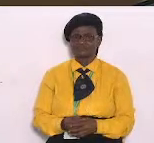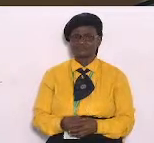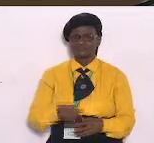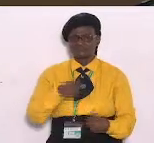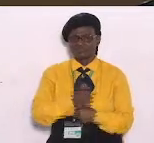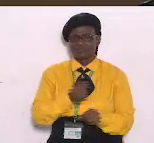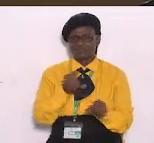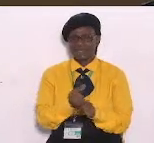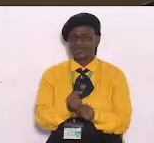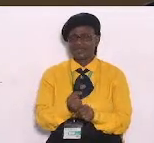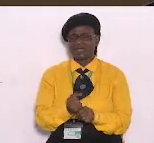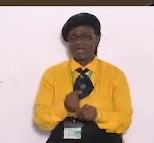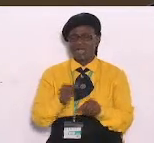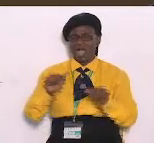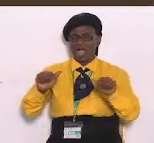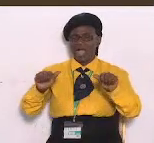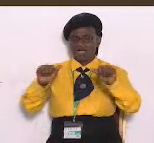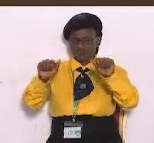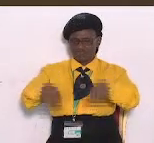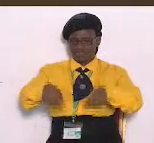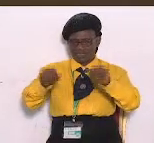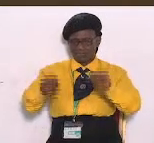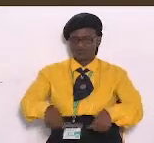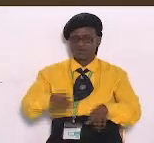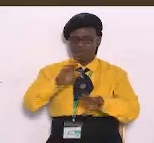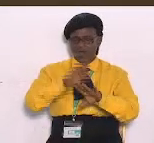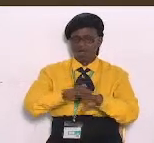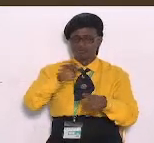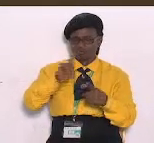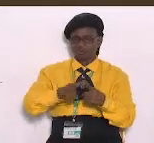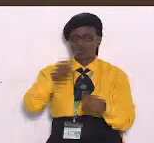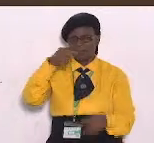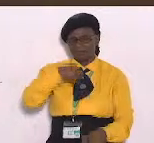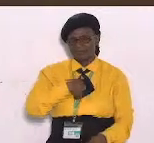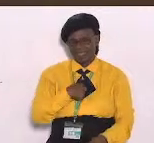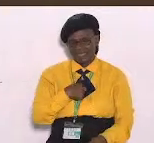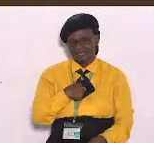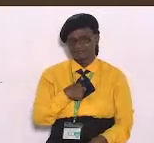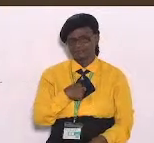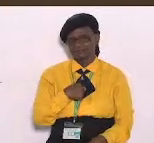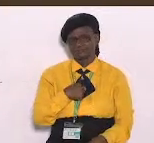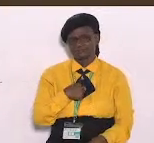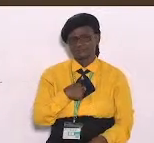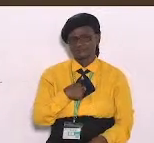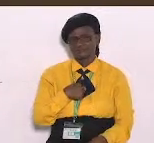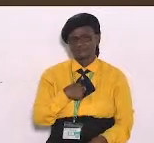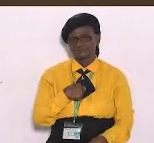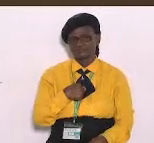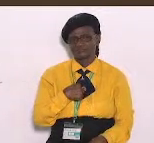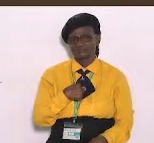abondamment que cela soit disponible rends cela disponible pour